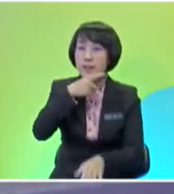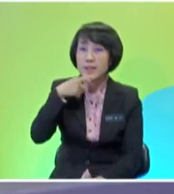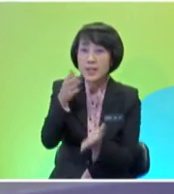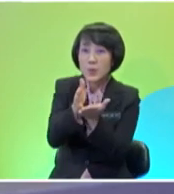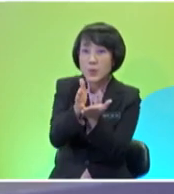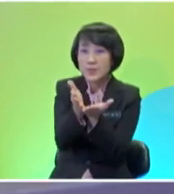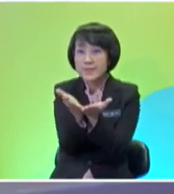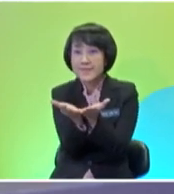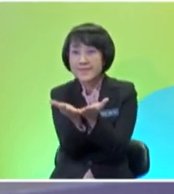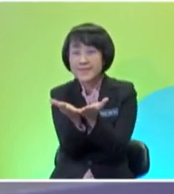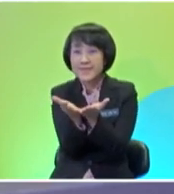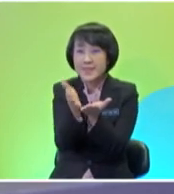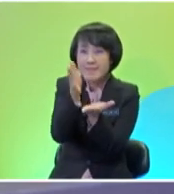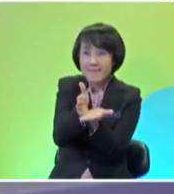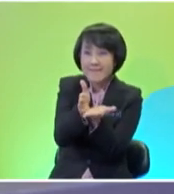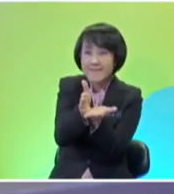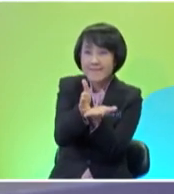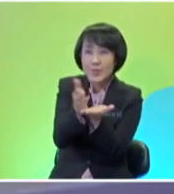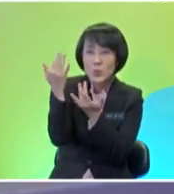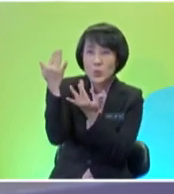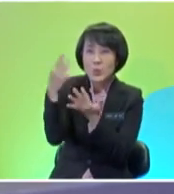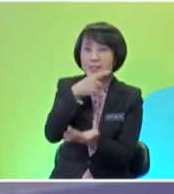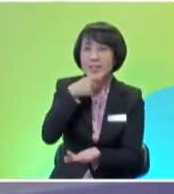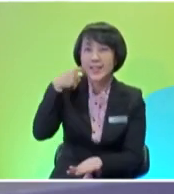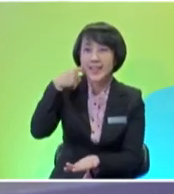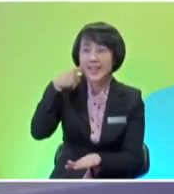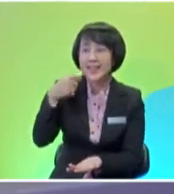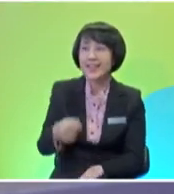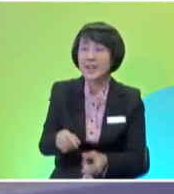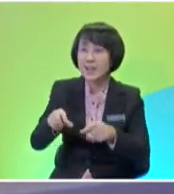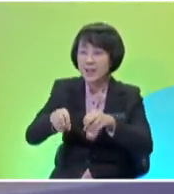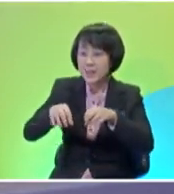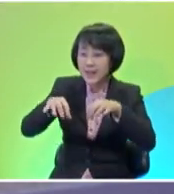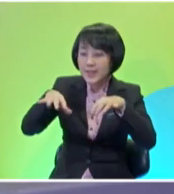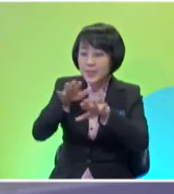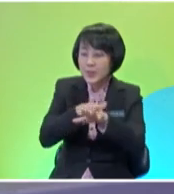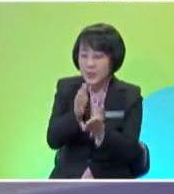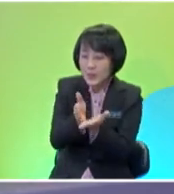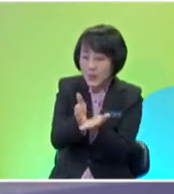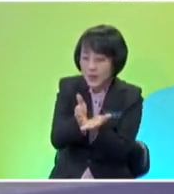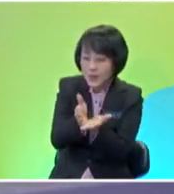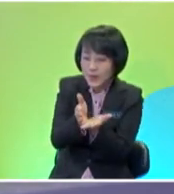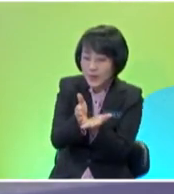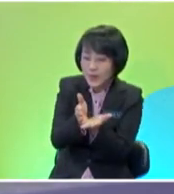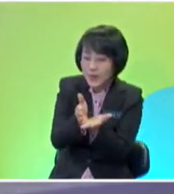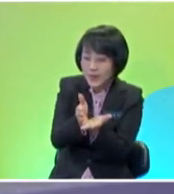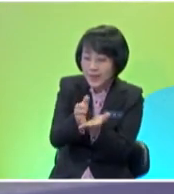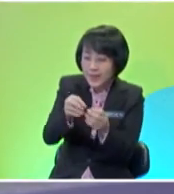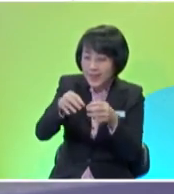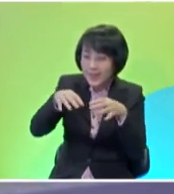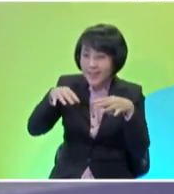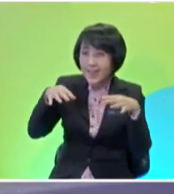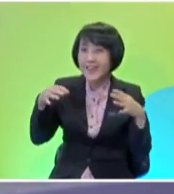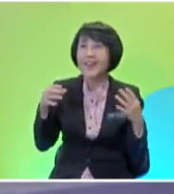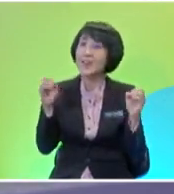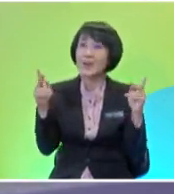Okey, dia kita tak lekatlah. Kita pastikan tegaklah kita punya tapak. Maksudnya kita lepaskan perlahan-lahan barulah kita boleh biarkan. Okey, ni macam ni dia dah keringlah.